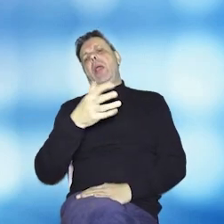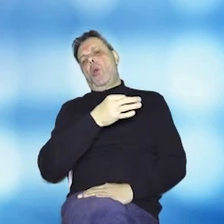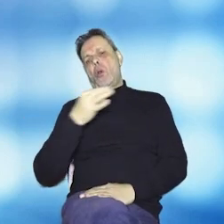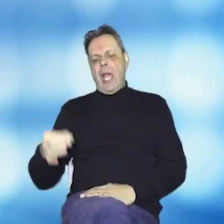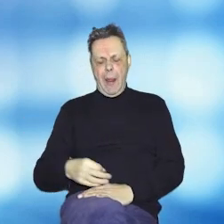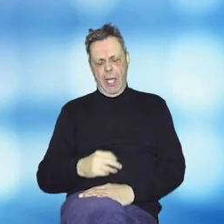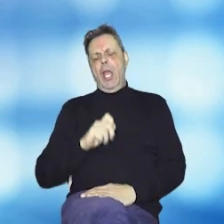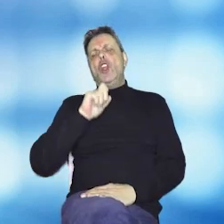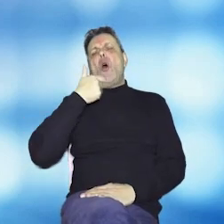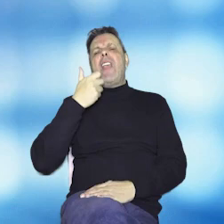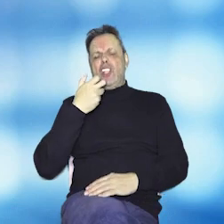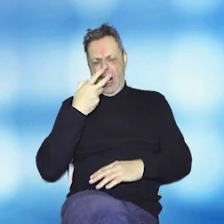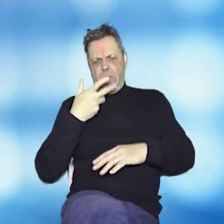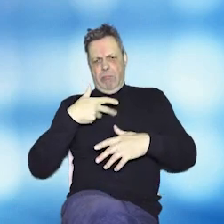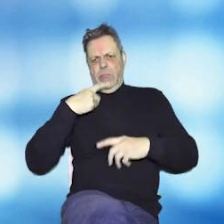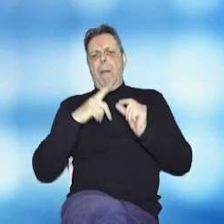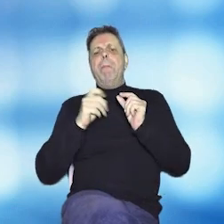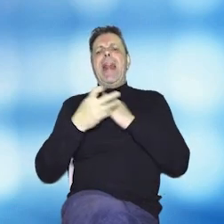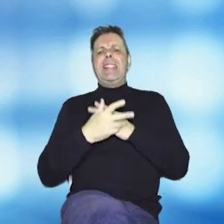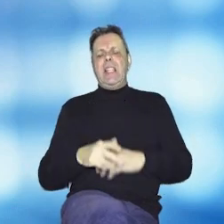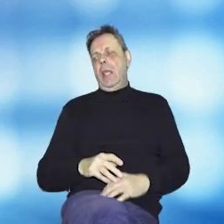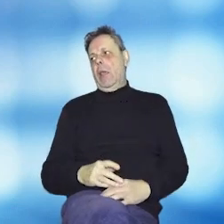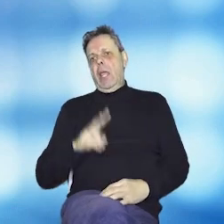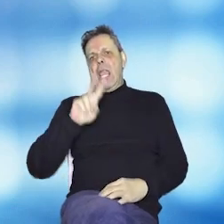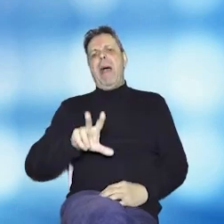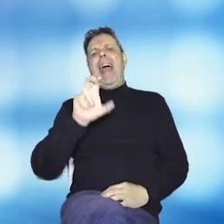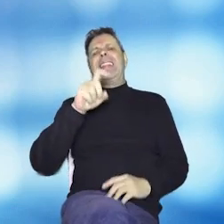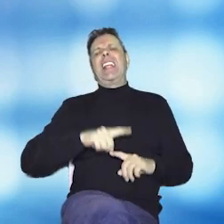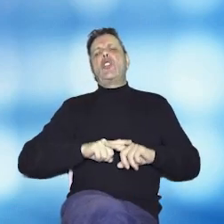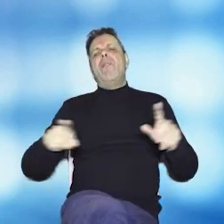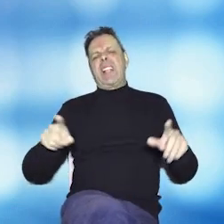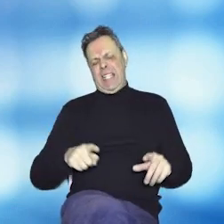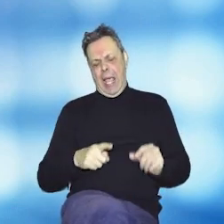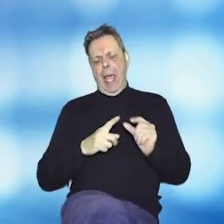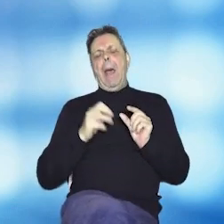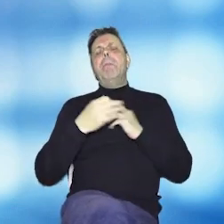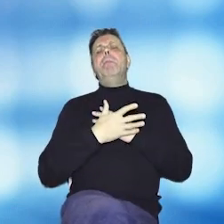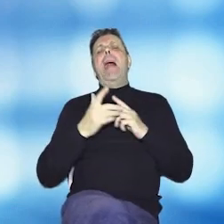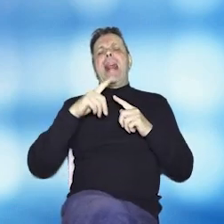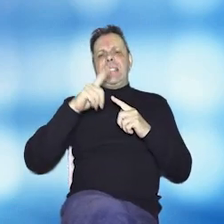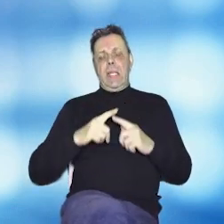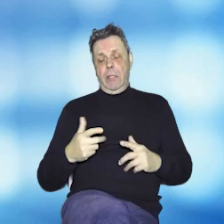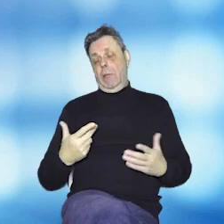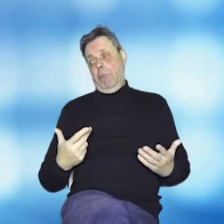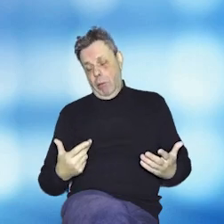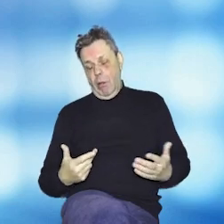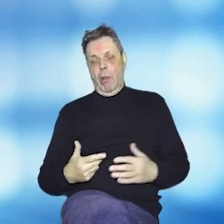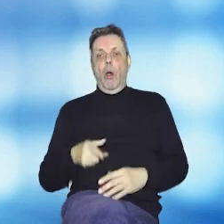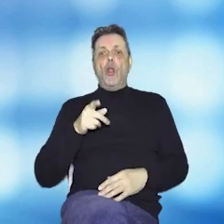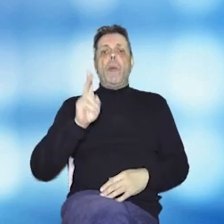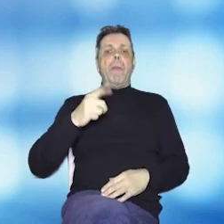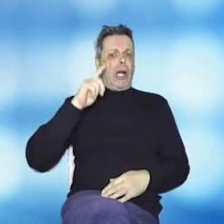humana parazitologija se bavi sa otprilike 300 vrsta parazita. Dakle, mi moramo pokrivati 300 vrsta